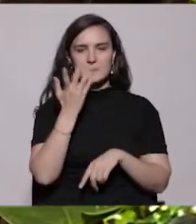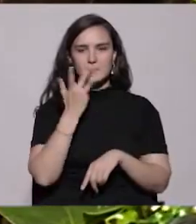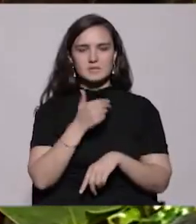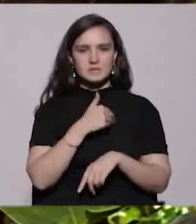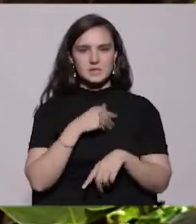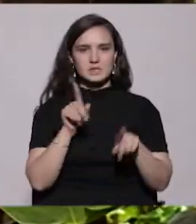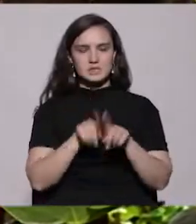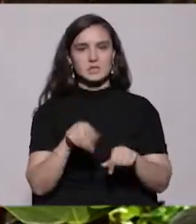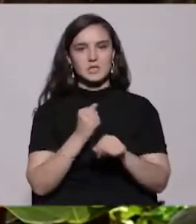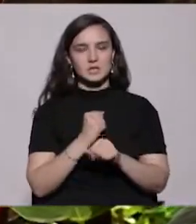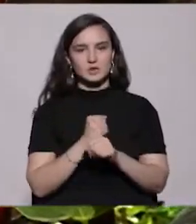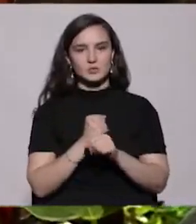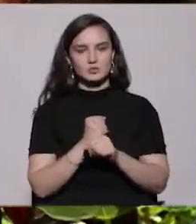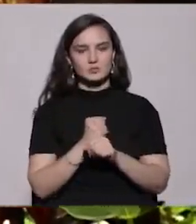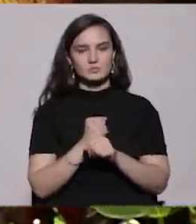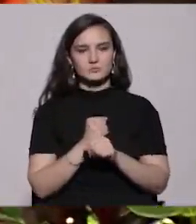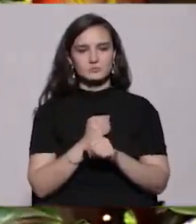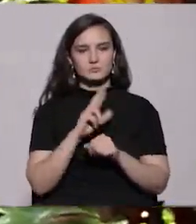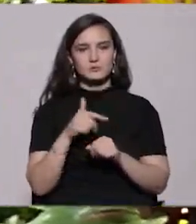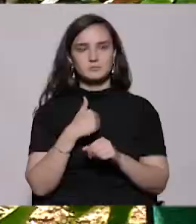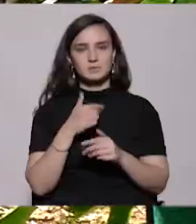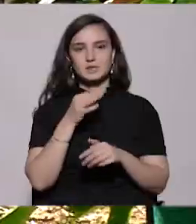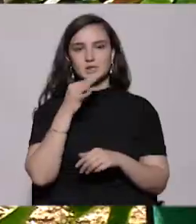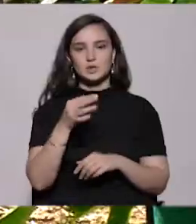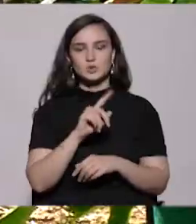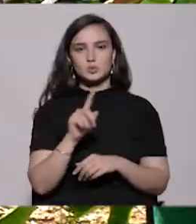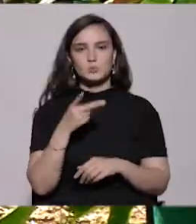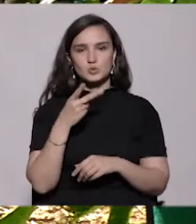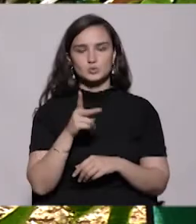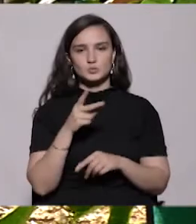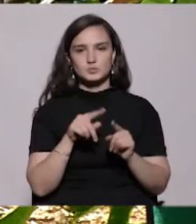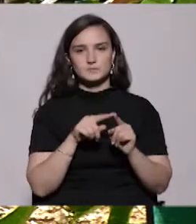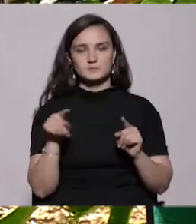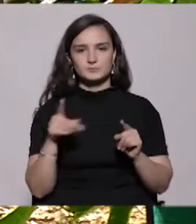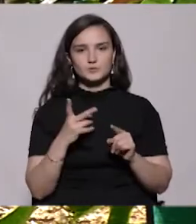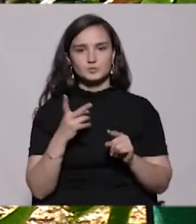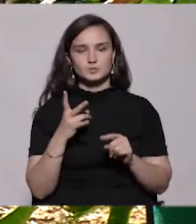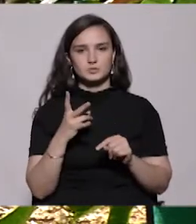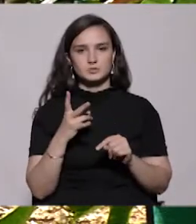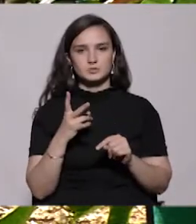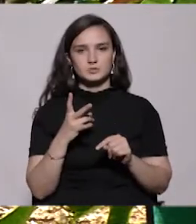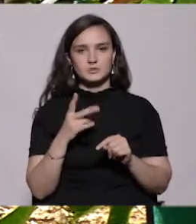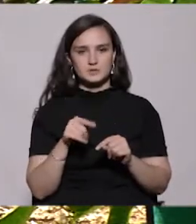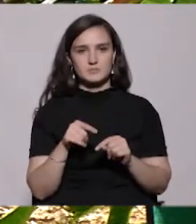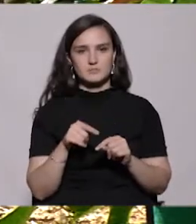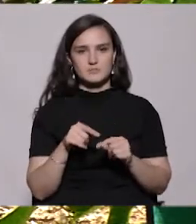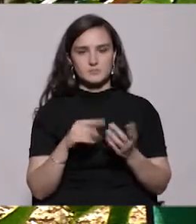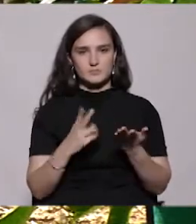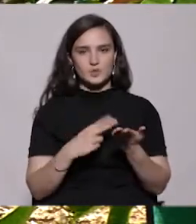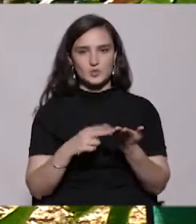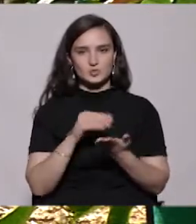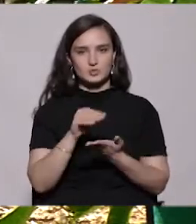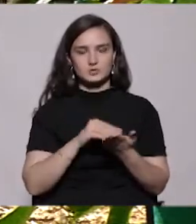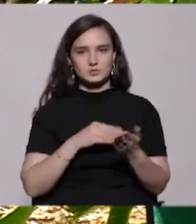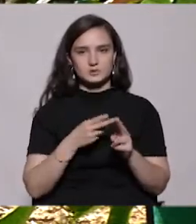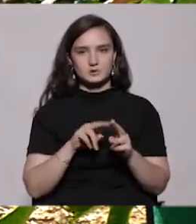გინდა, ისეთი გავაკეთოთ და მე გითხარით, რომ ორი წუთი უნდა გაეთხრათ ბლოკნოტზე. ანუ აი